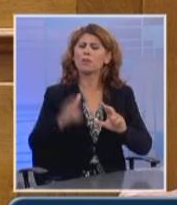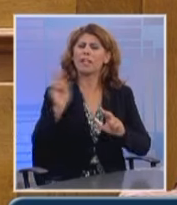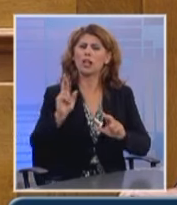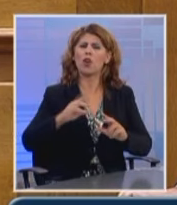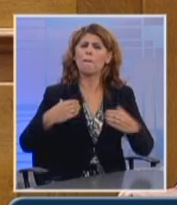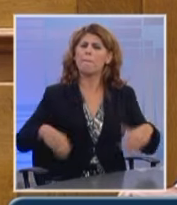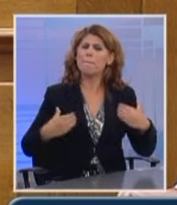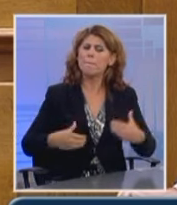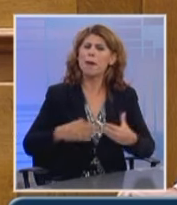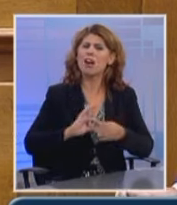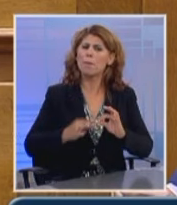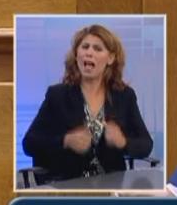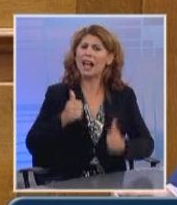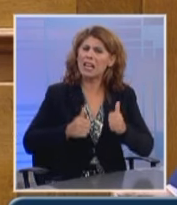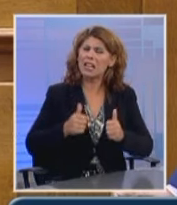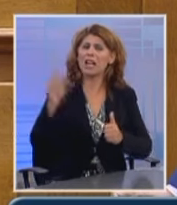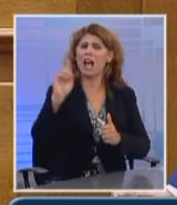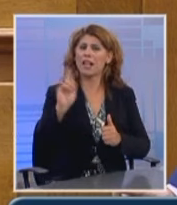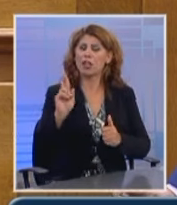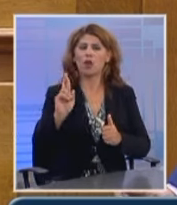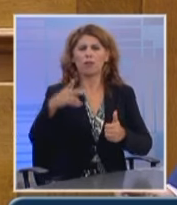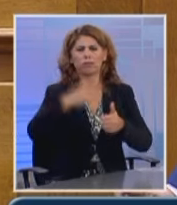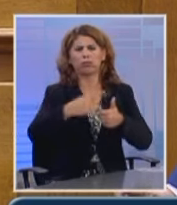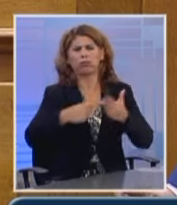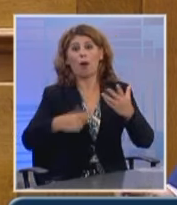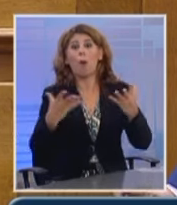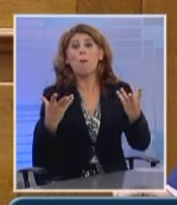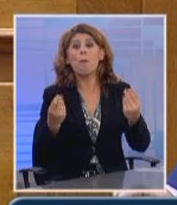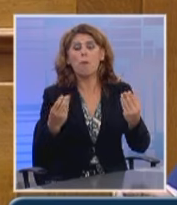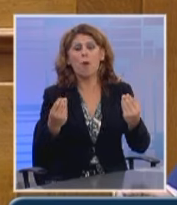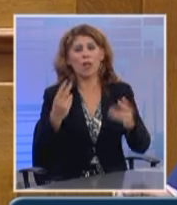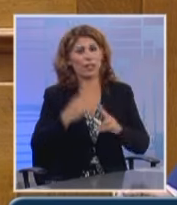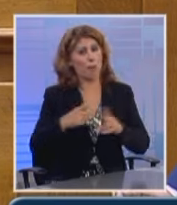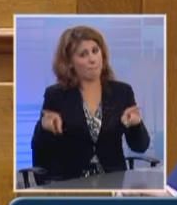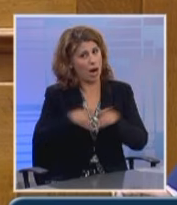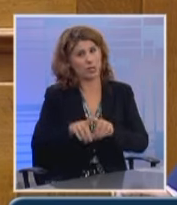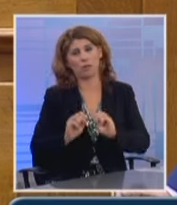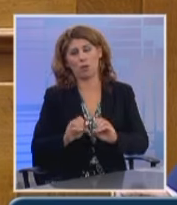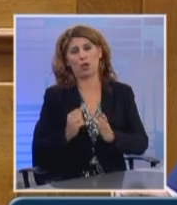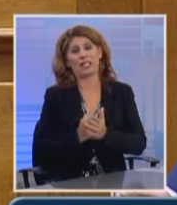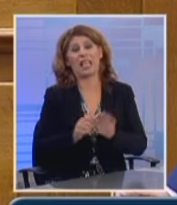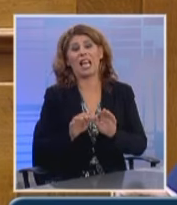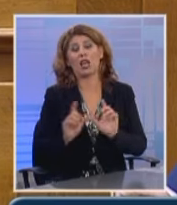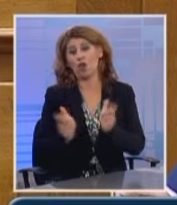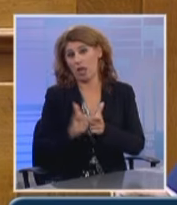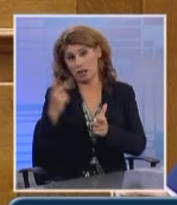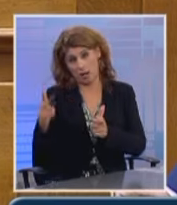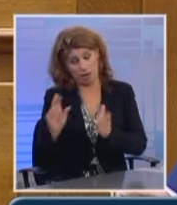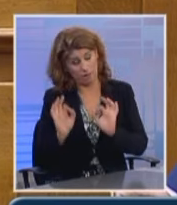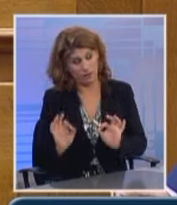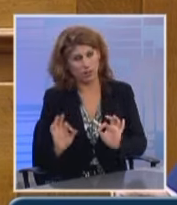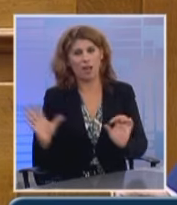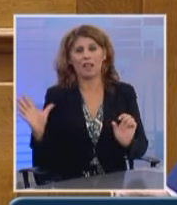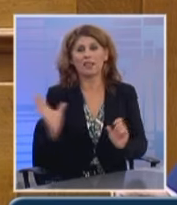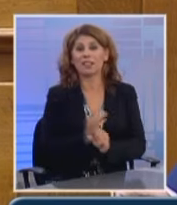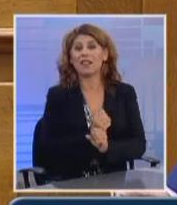ρεκόρ. Μα κυρίως όλοι μαζί με τη βοήθεια των προπονητών σας και των συγγενών σας